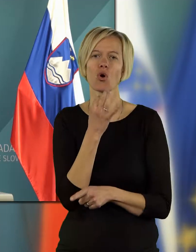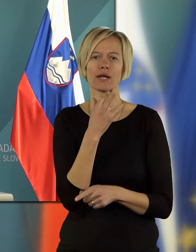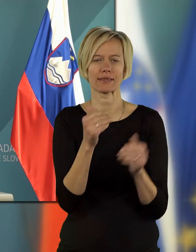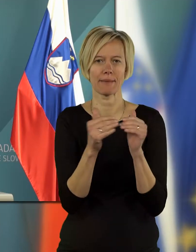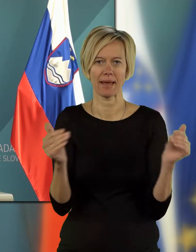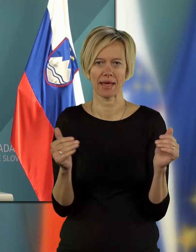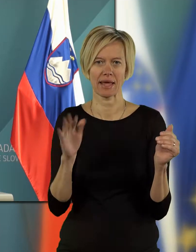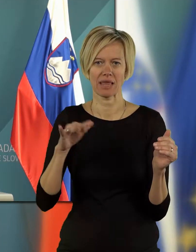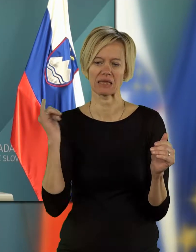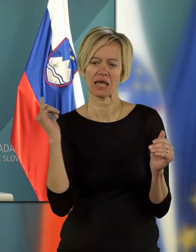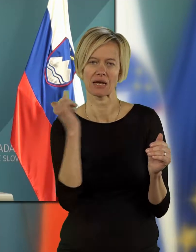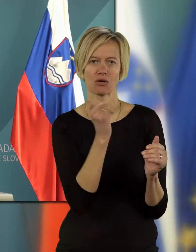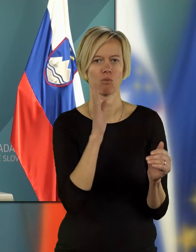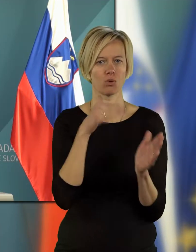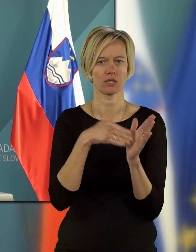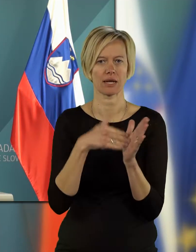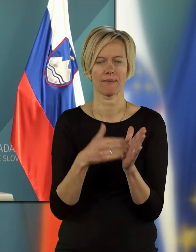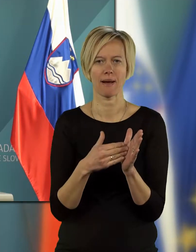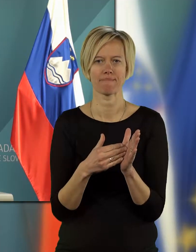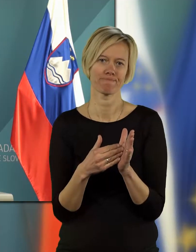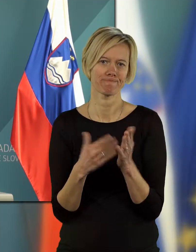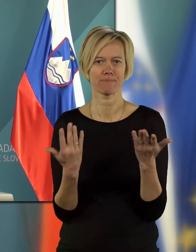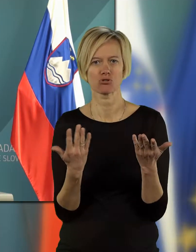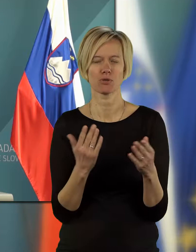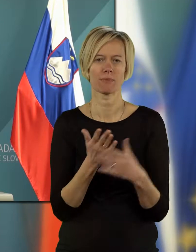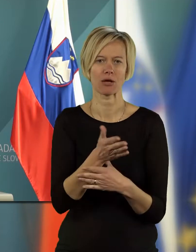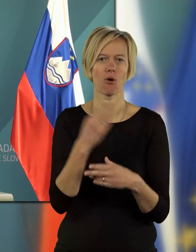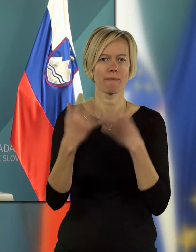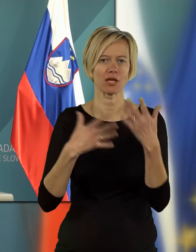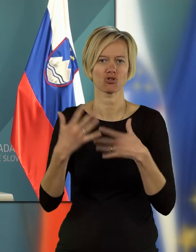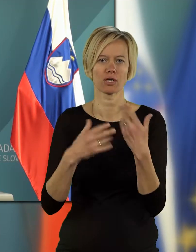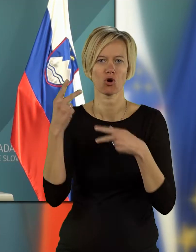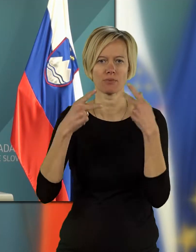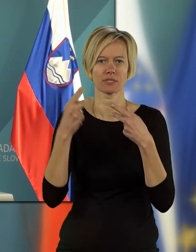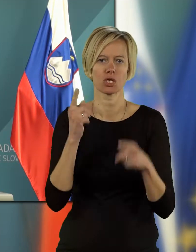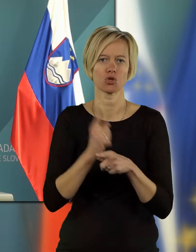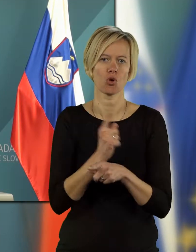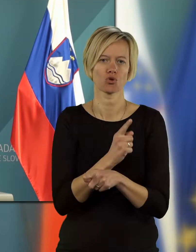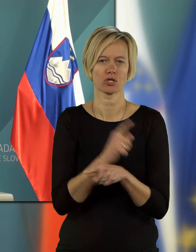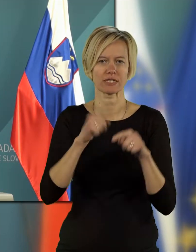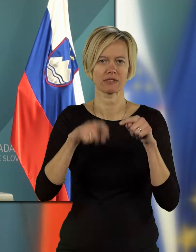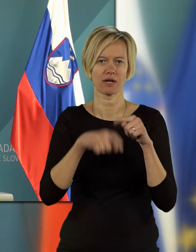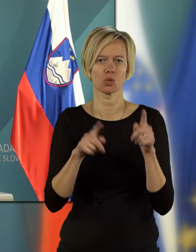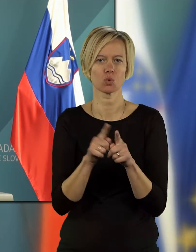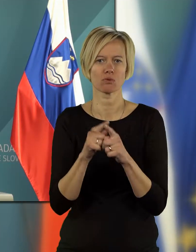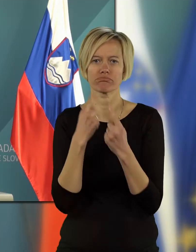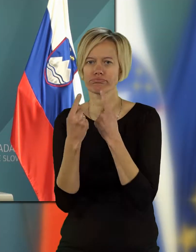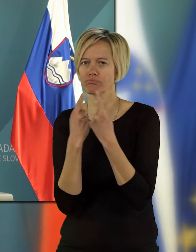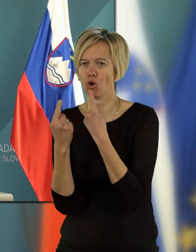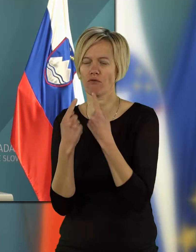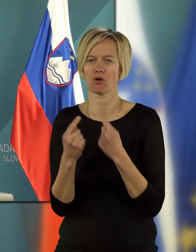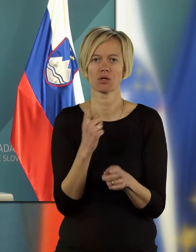določitev konkretne meje na terenu, bo treba pač preko mešanih komisij določene stvari tudi